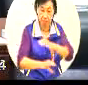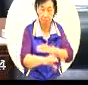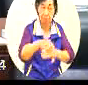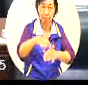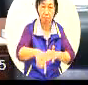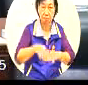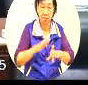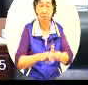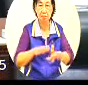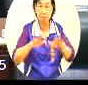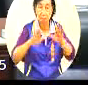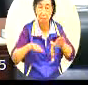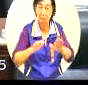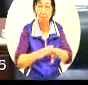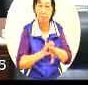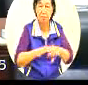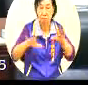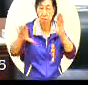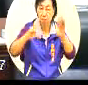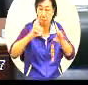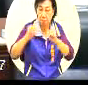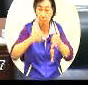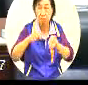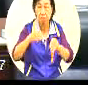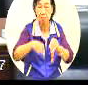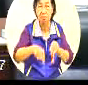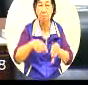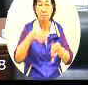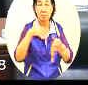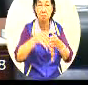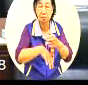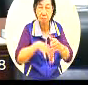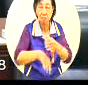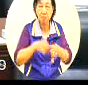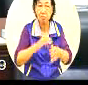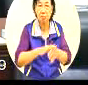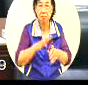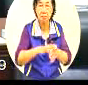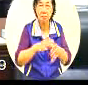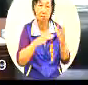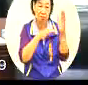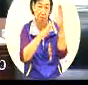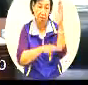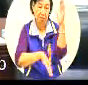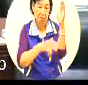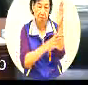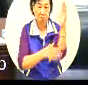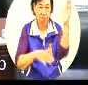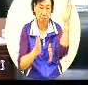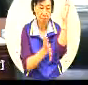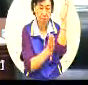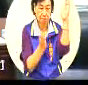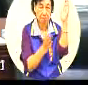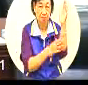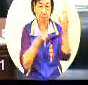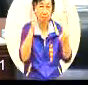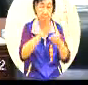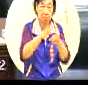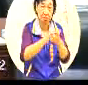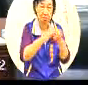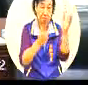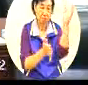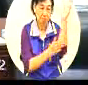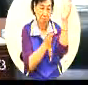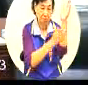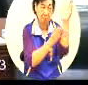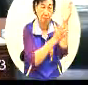料是说，他们打算用补强的方式延长现有隧道的寿命。但是这个到底